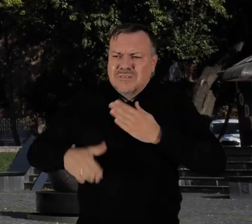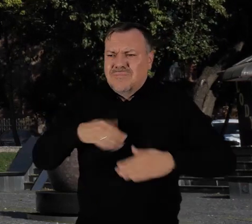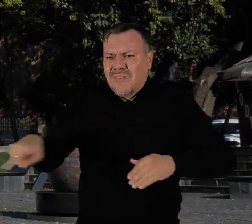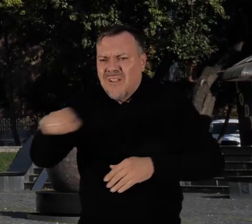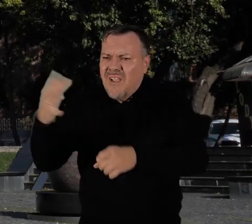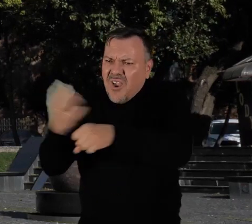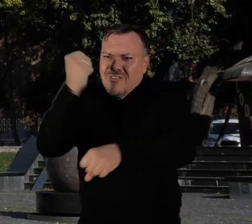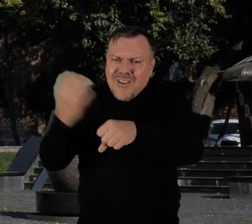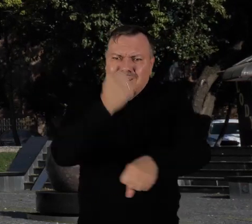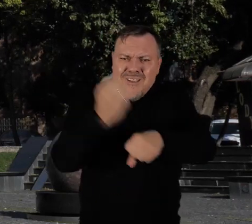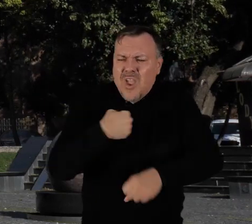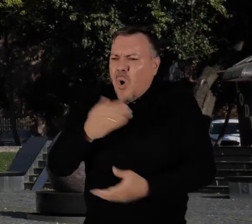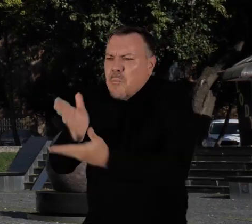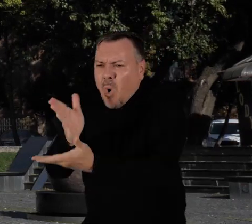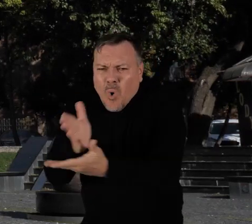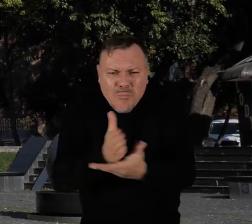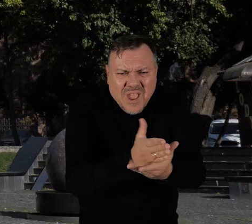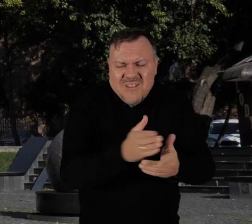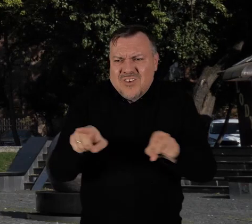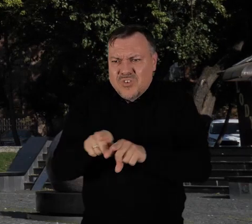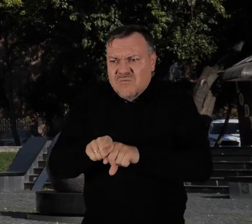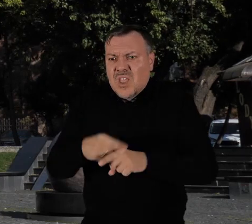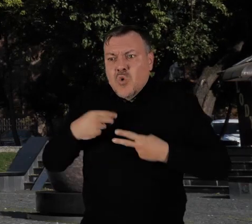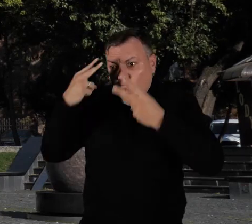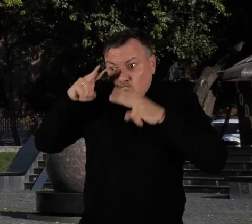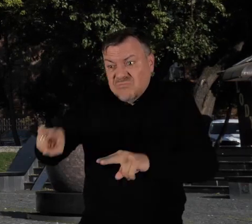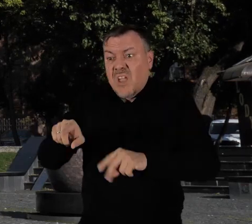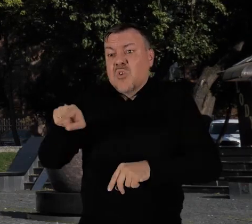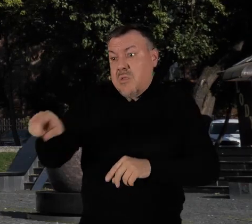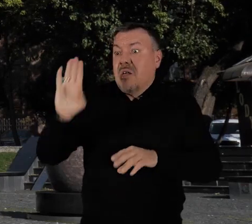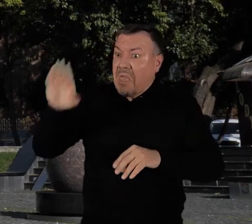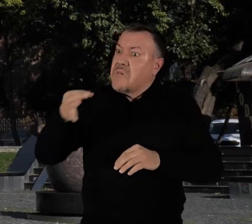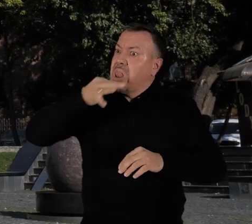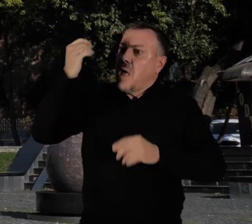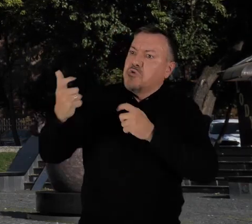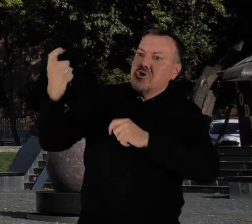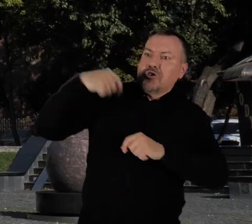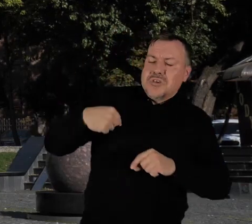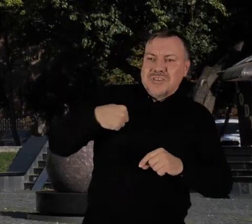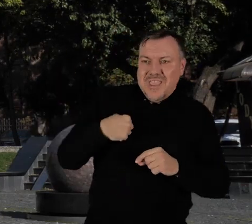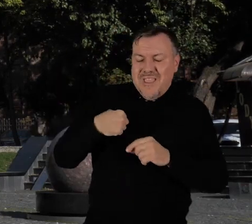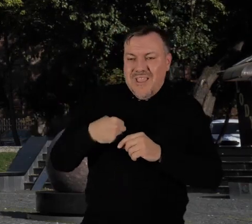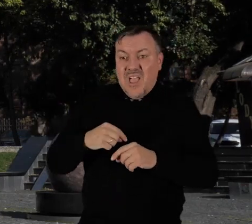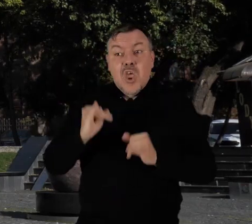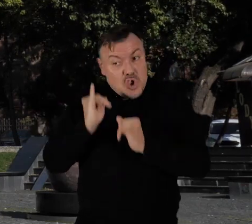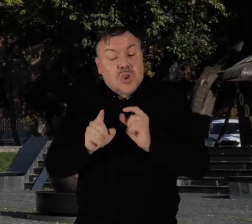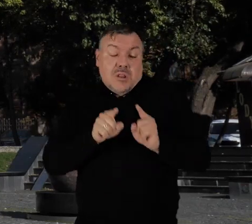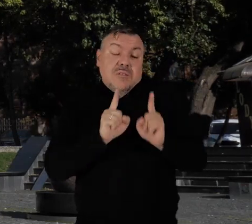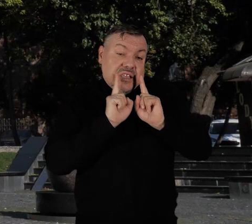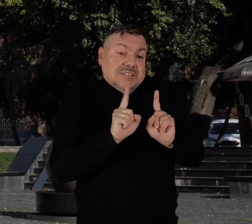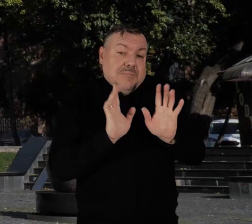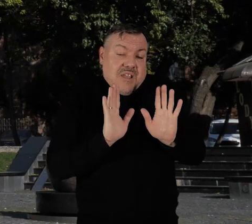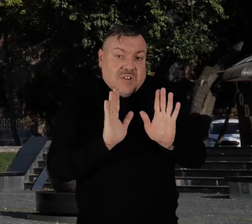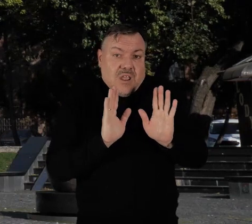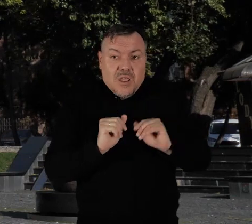im w uzyskaniu i uznawać, że przynajmniej pod jakimś względem są lepsi ode mnie. Jeżeli tak jest